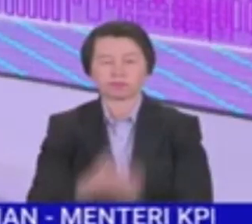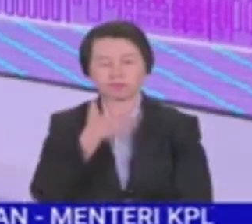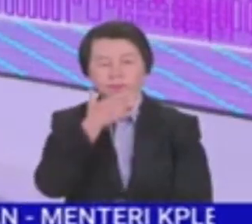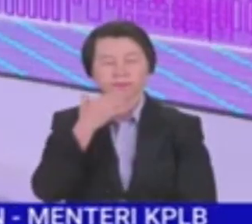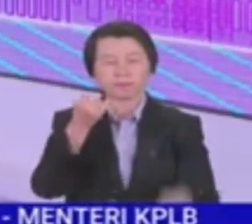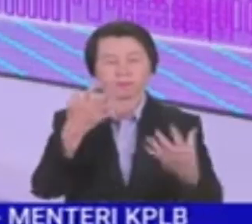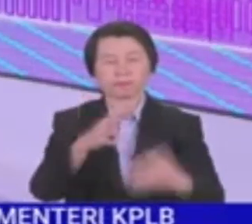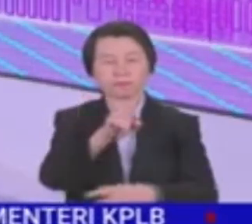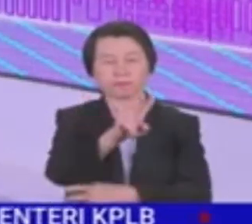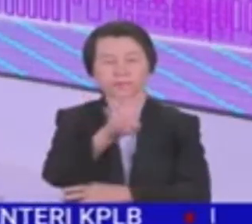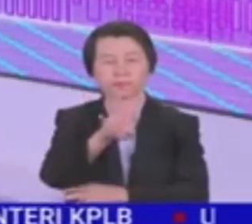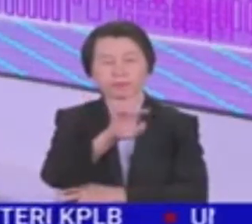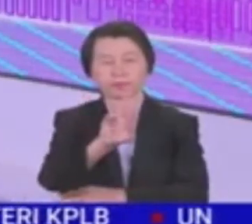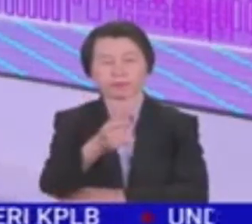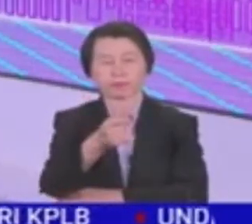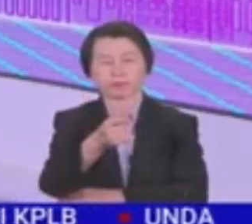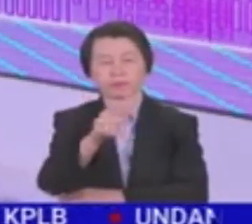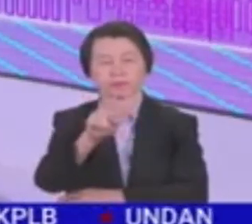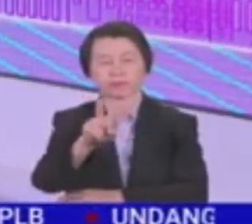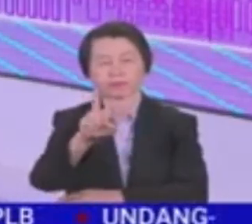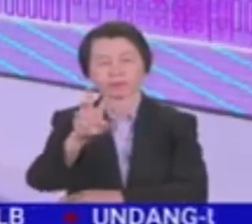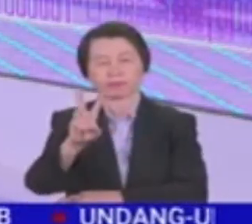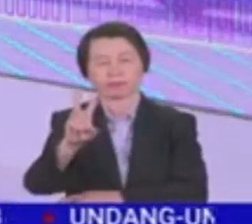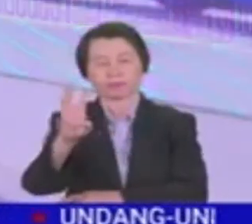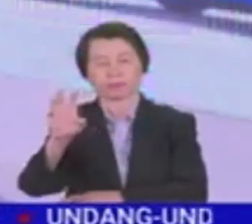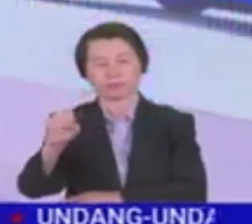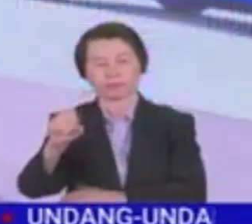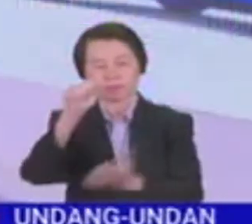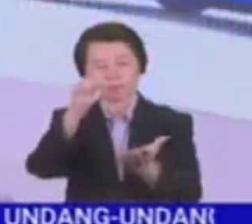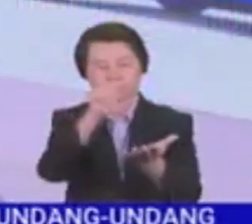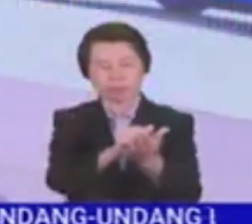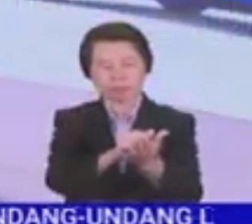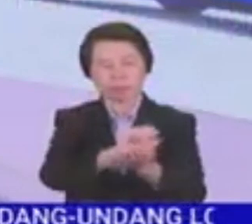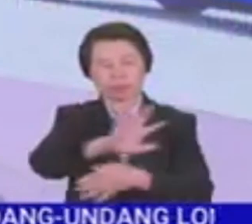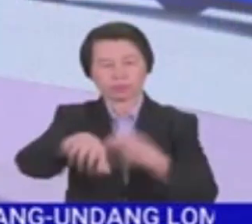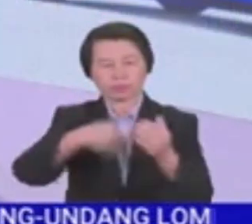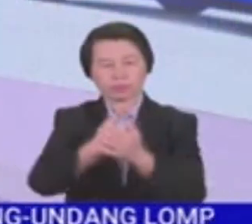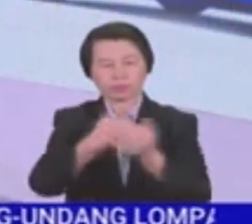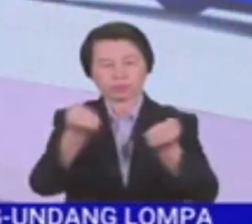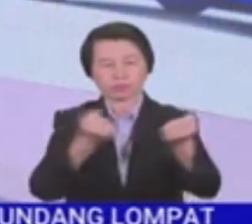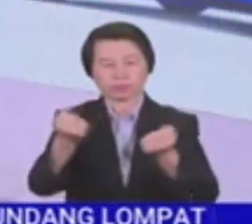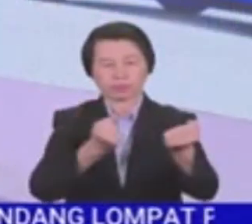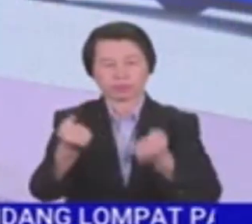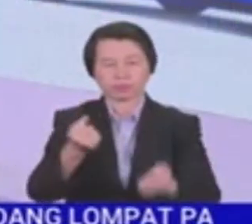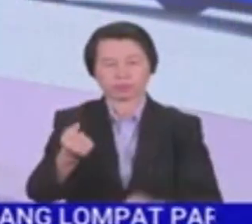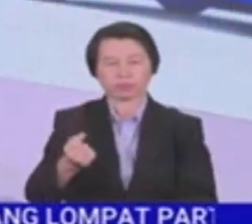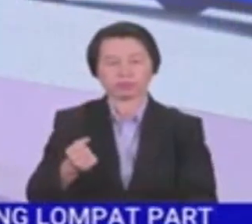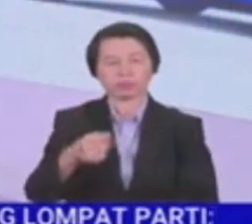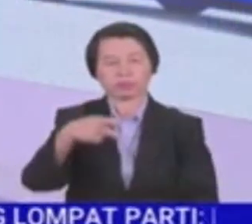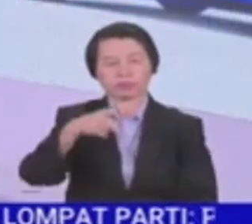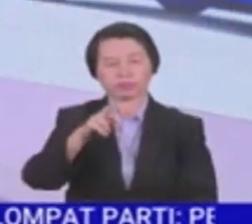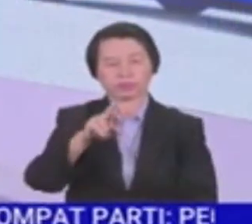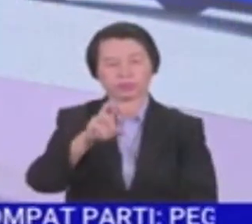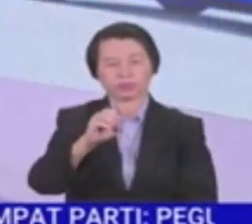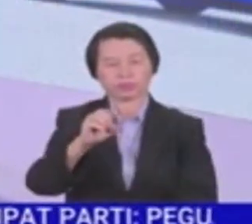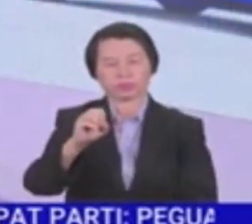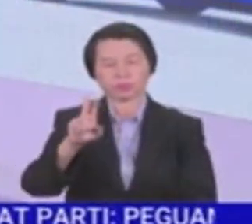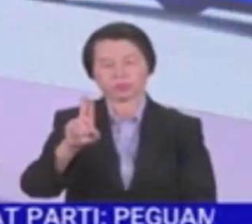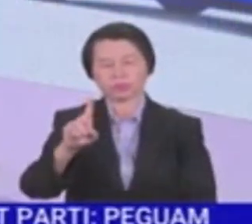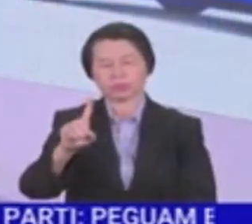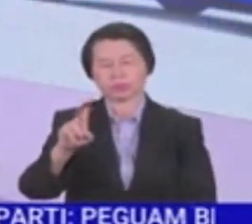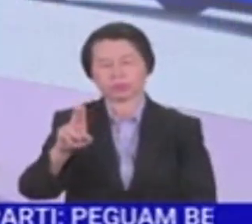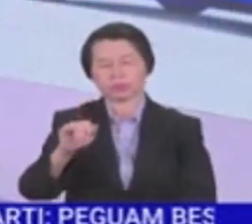Hai sebanyak 24.764 ha diterima bagi keseluruhan model produk pada Juli vesky pun